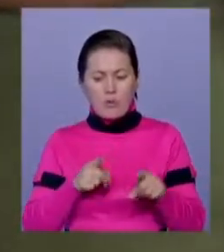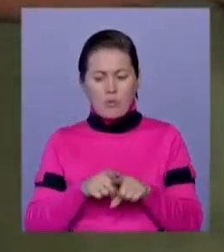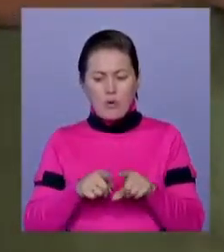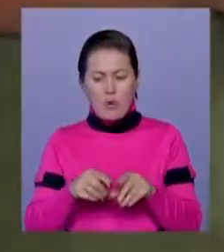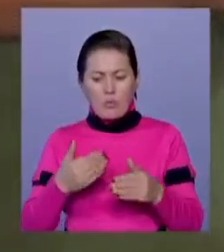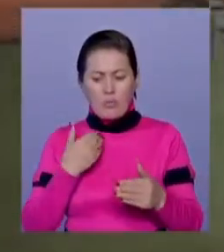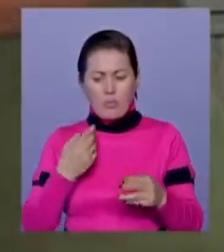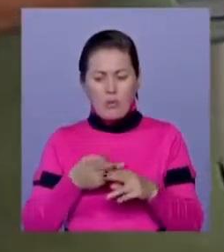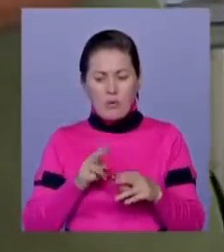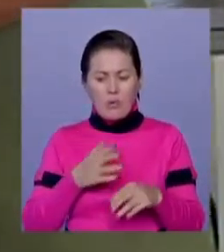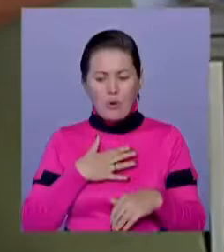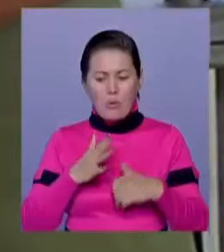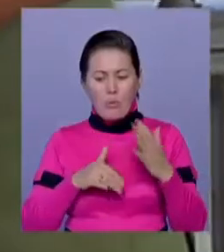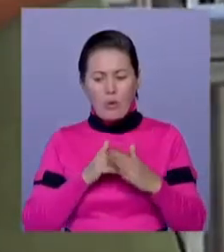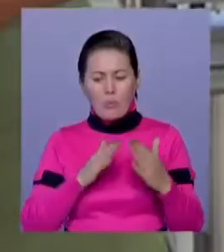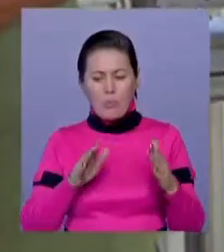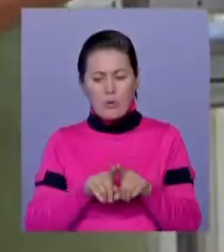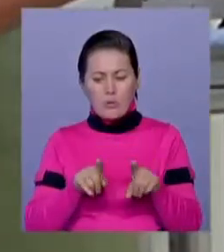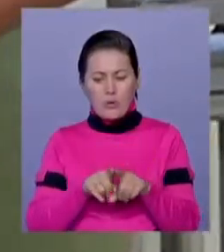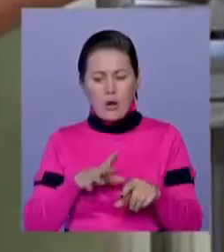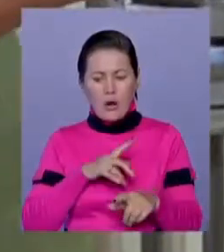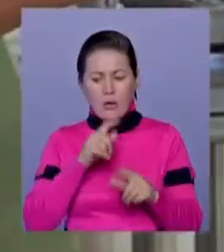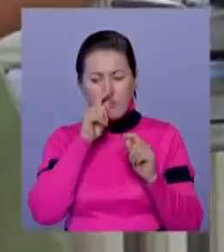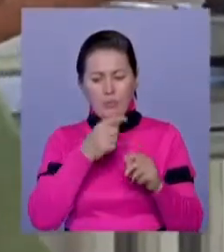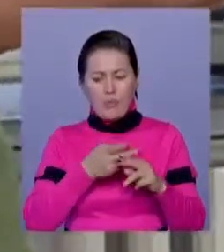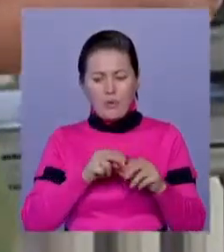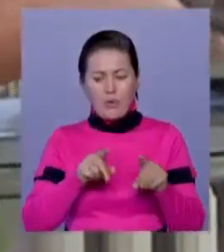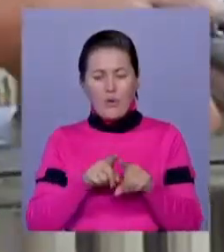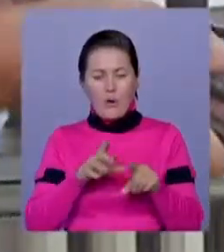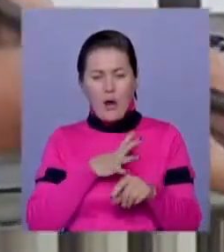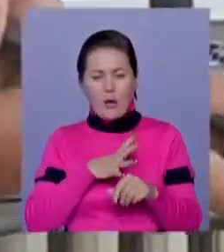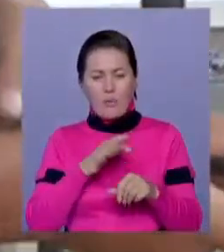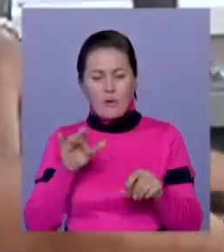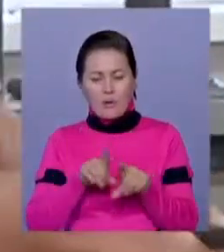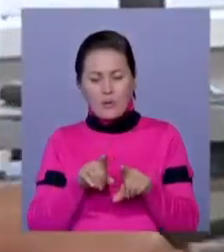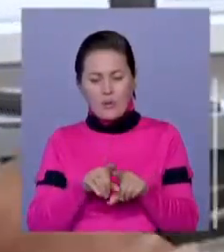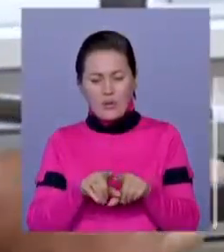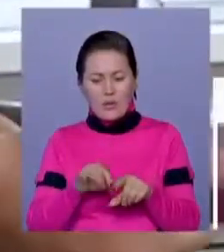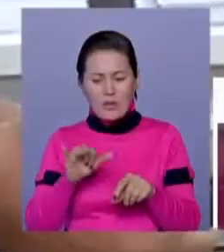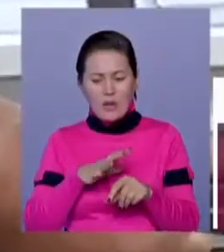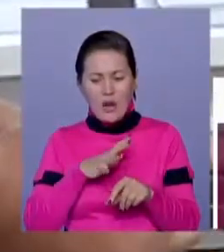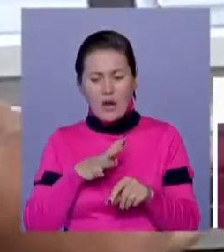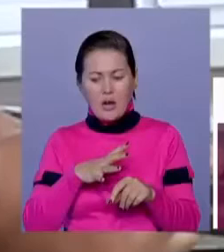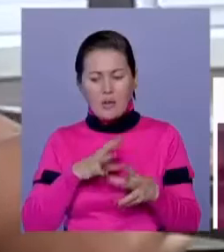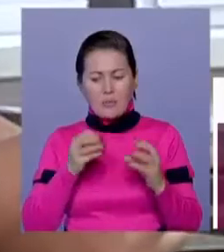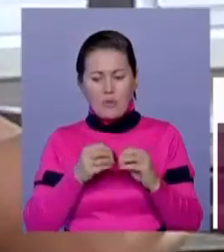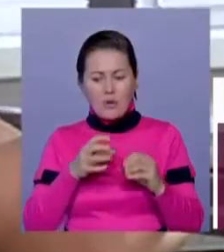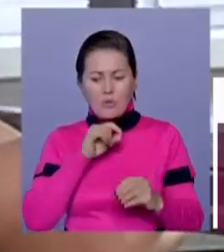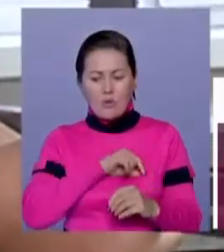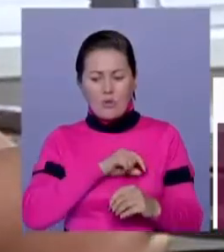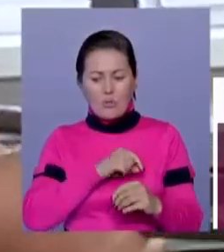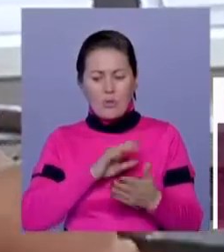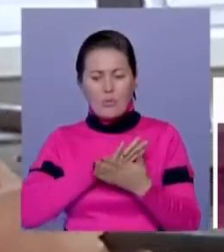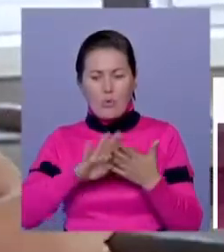бұрын менің қолым емес Тәңірдің сыйы деп білек сыбанған көріктің айналасы күйе болса да рухани